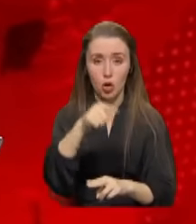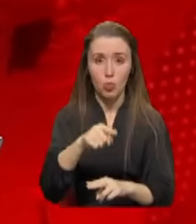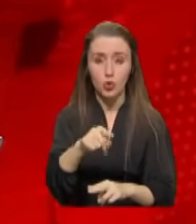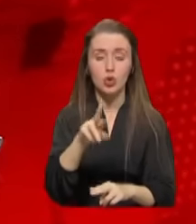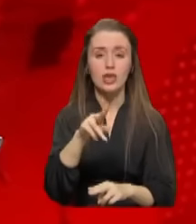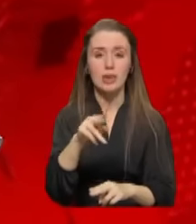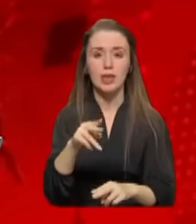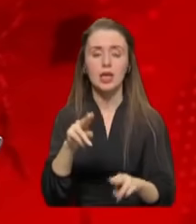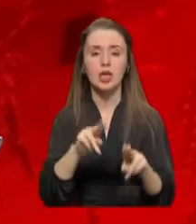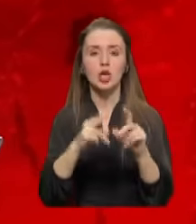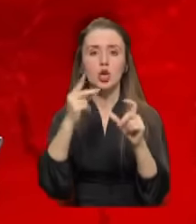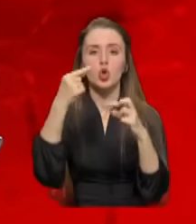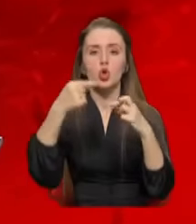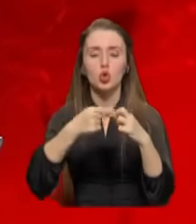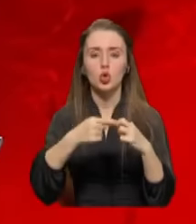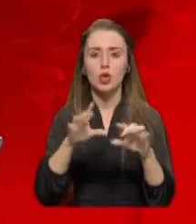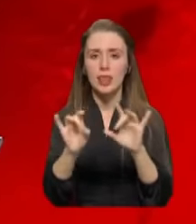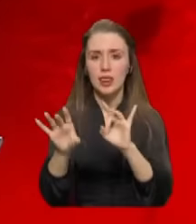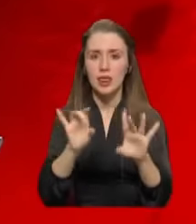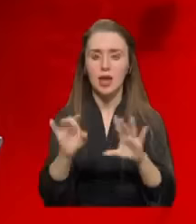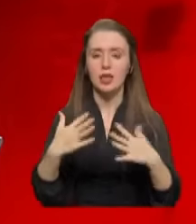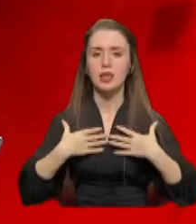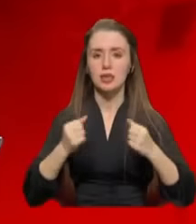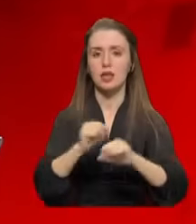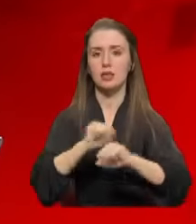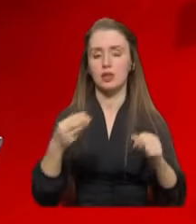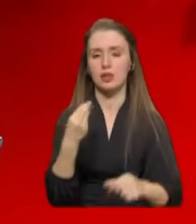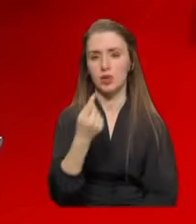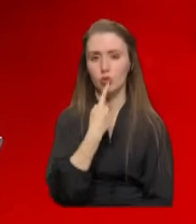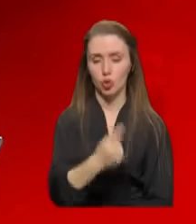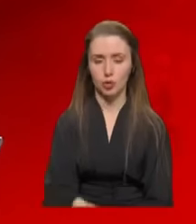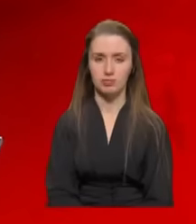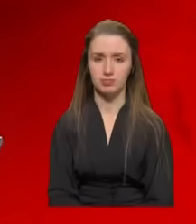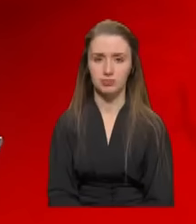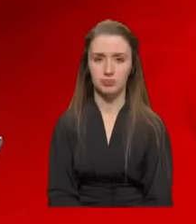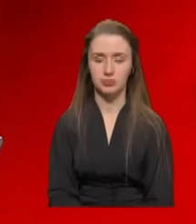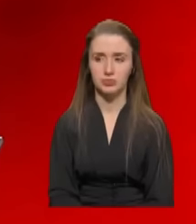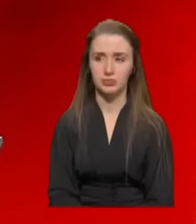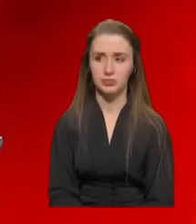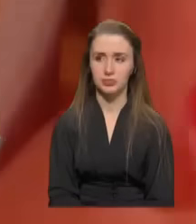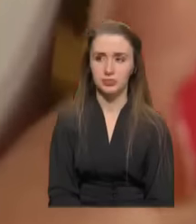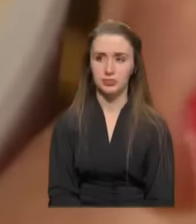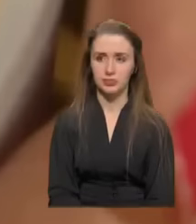bu tarz kür ve şok diyetlerin sağlığa büyük zarar verdiğine dikkat çekiyor.